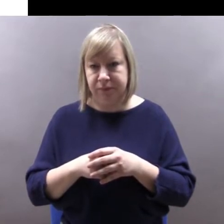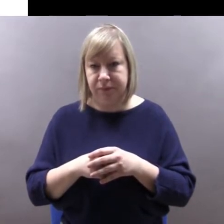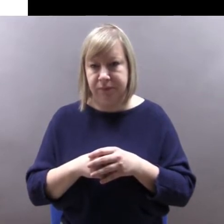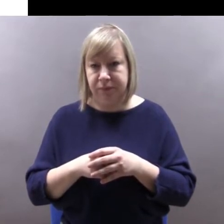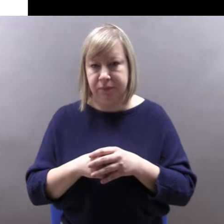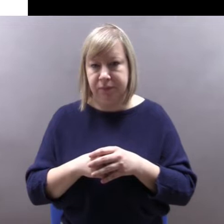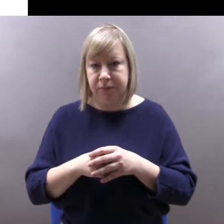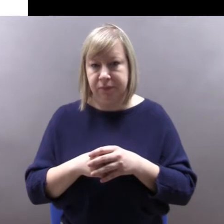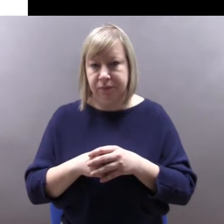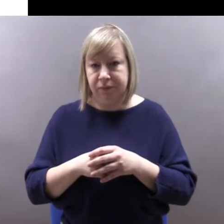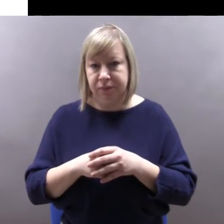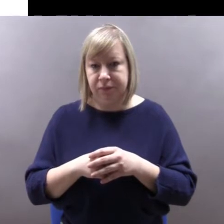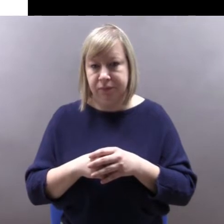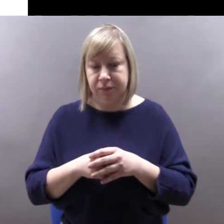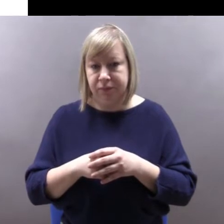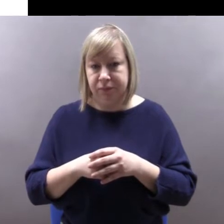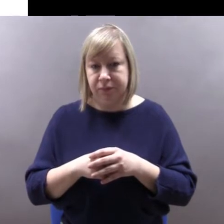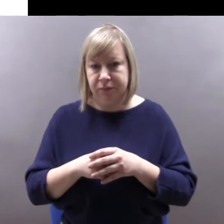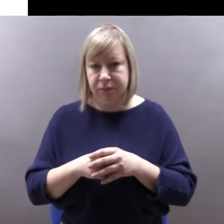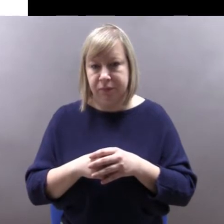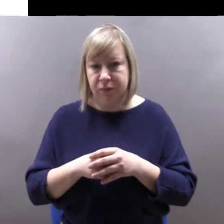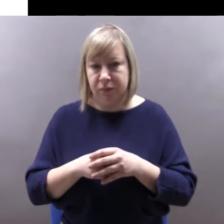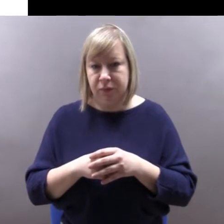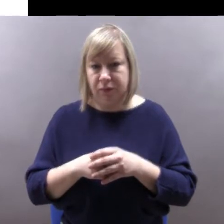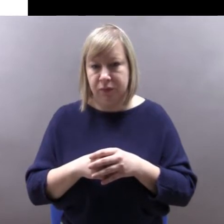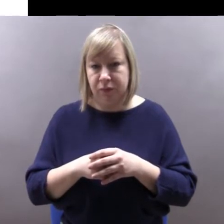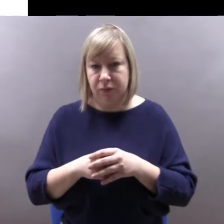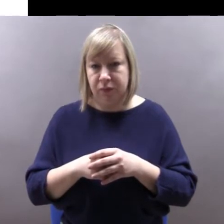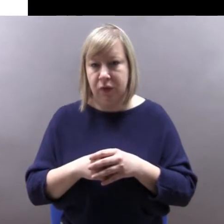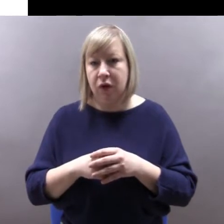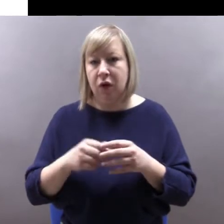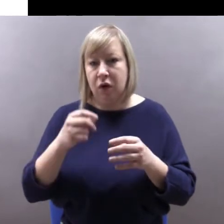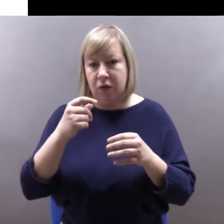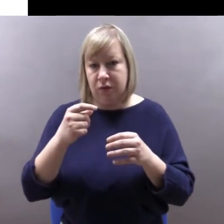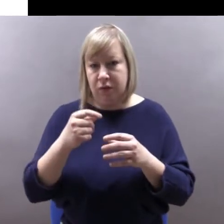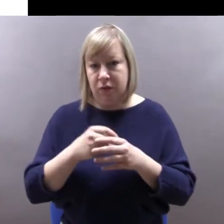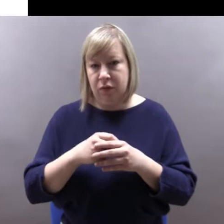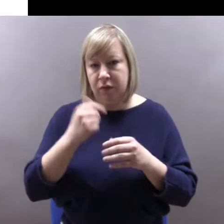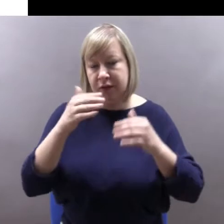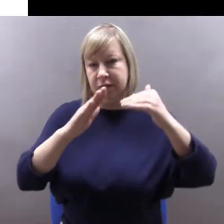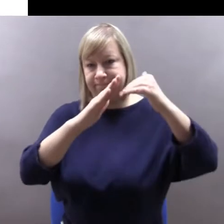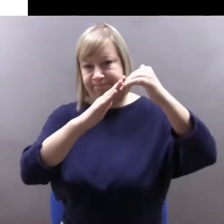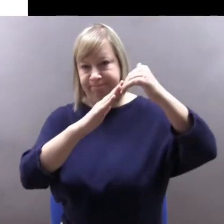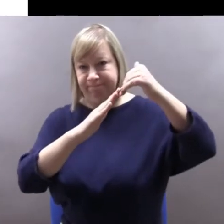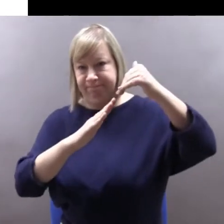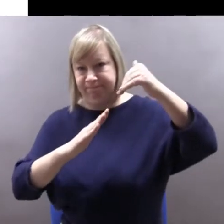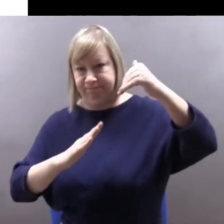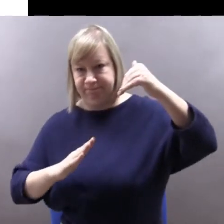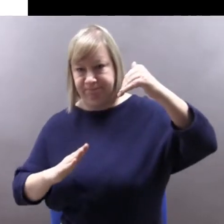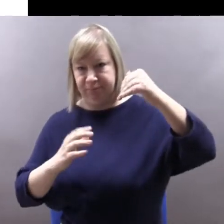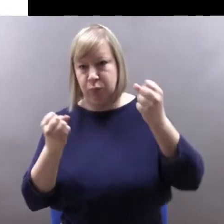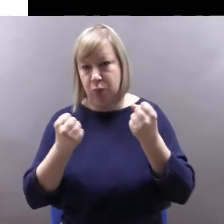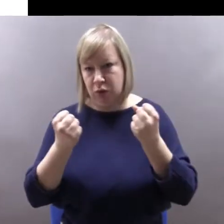Stąd też to wyzwanie na poziomie 2 było największym wyzwaniem w całej